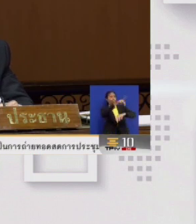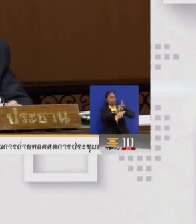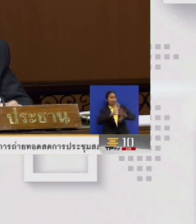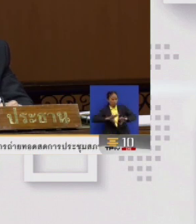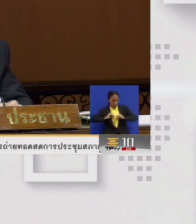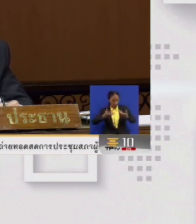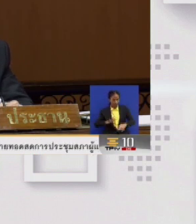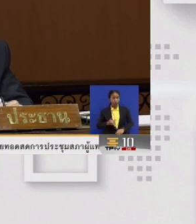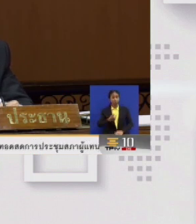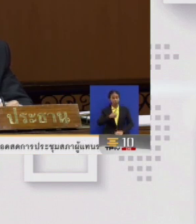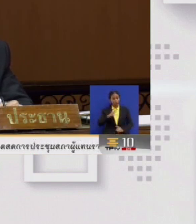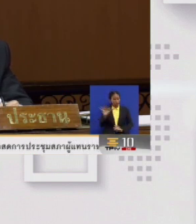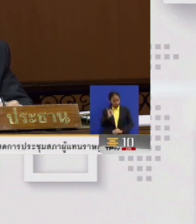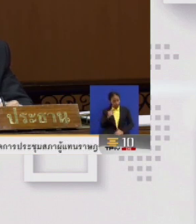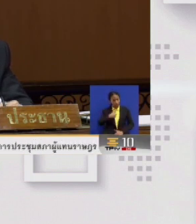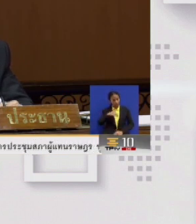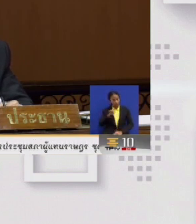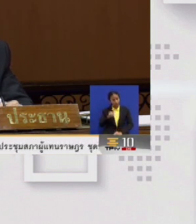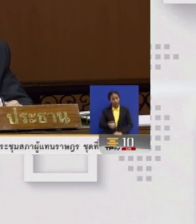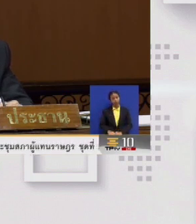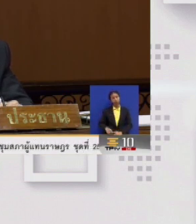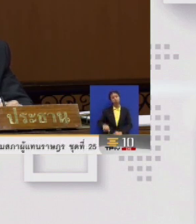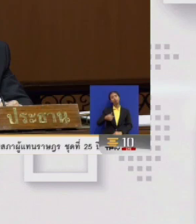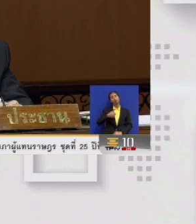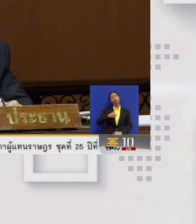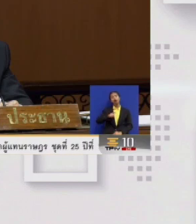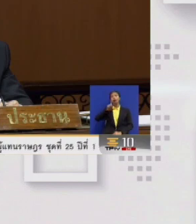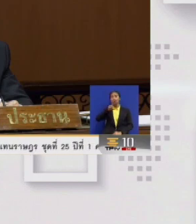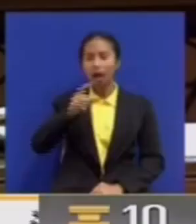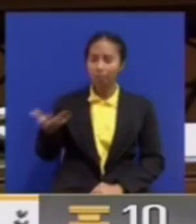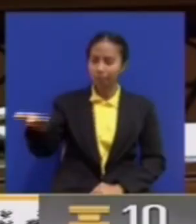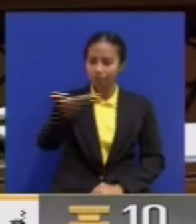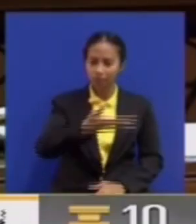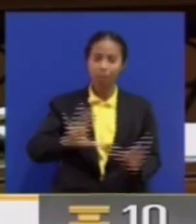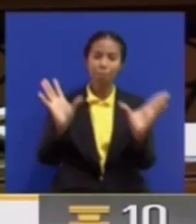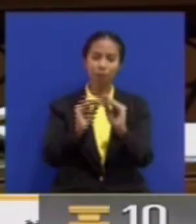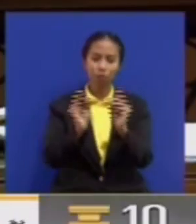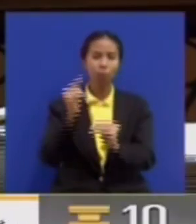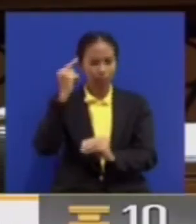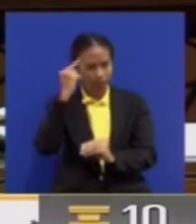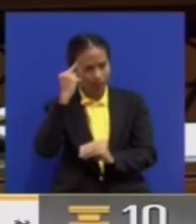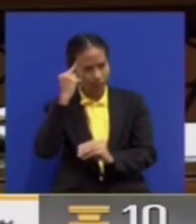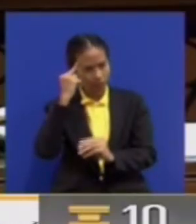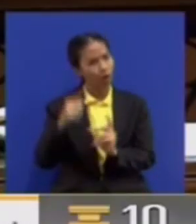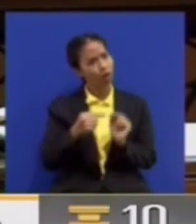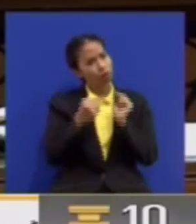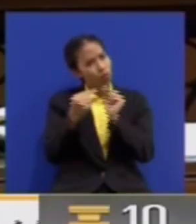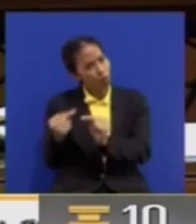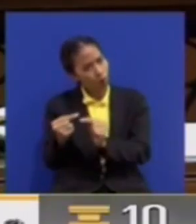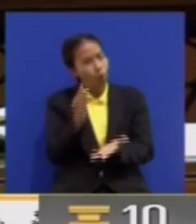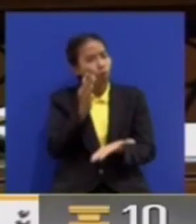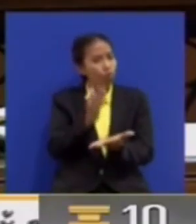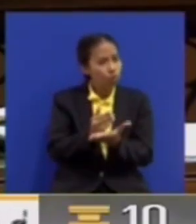น่าจะแต่ดูว่าถ้าเลือกต่ออย่างนี้นะก็นั่นแหละภูมิใจไทยก็ได้1แล้วก ็ลองดูบรรยากาศ